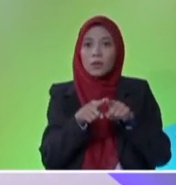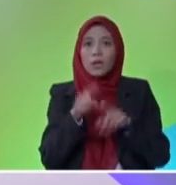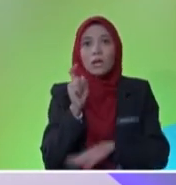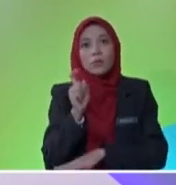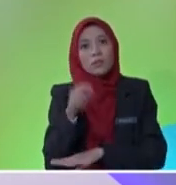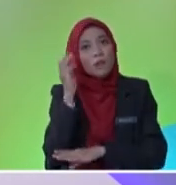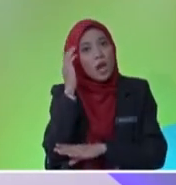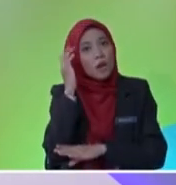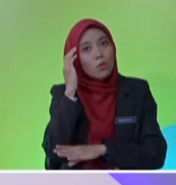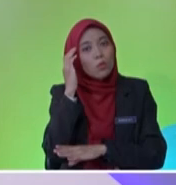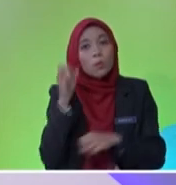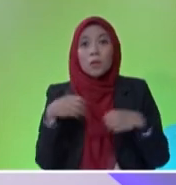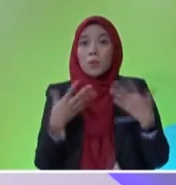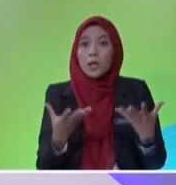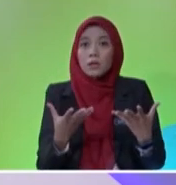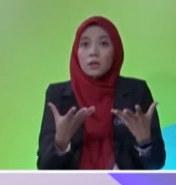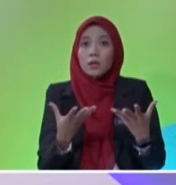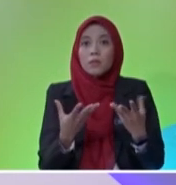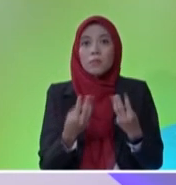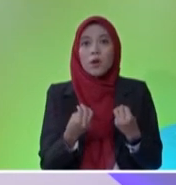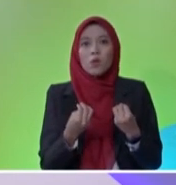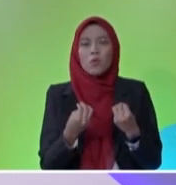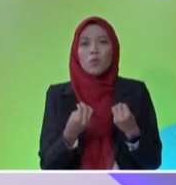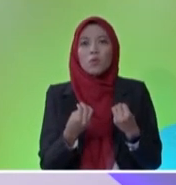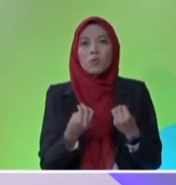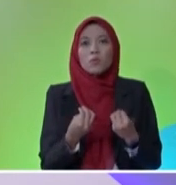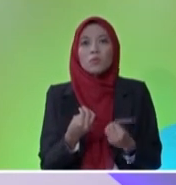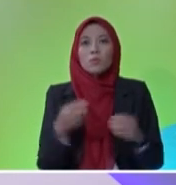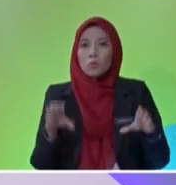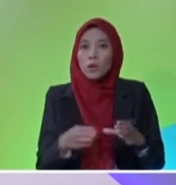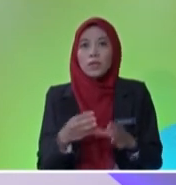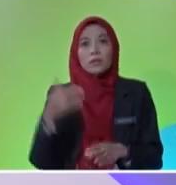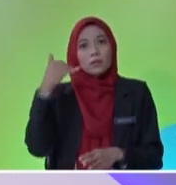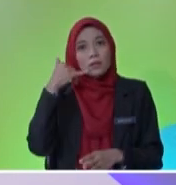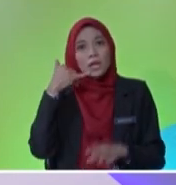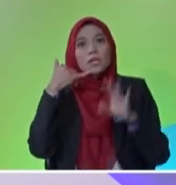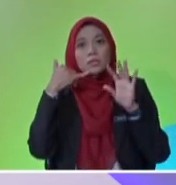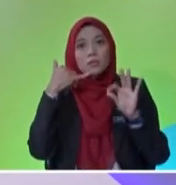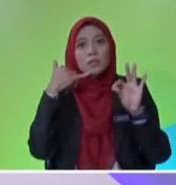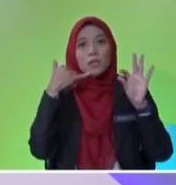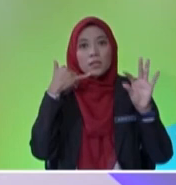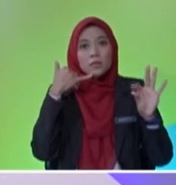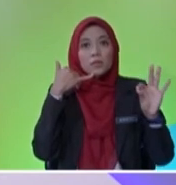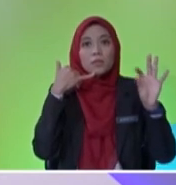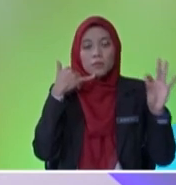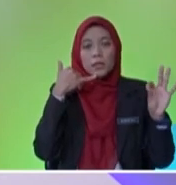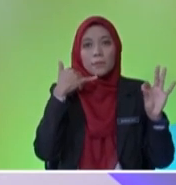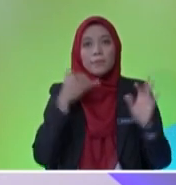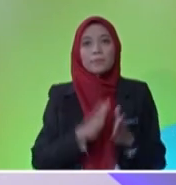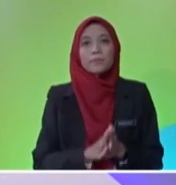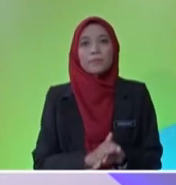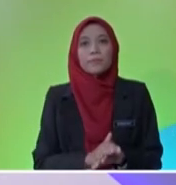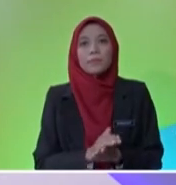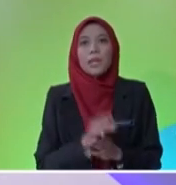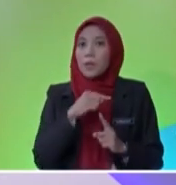menggunakan stadia 999 panduan 99 iya kalau kita lihat padahal 9e by kita buat